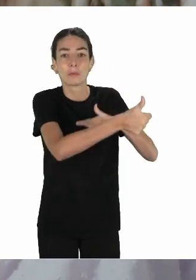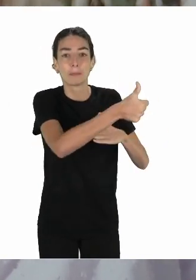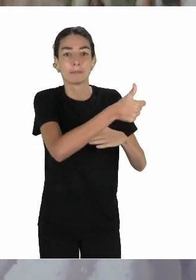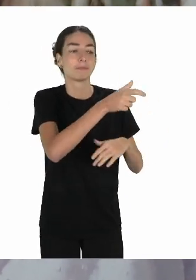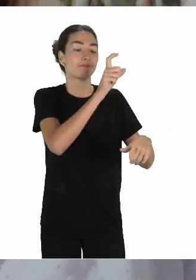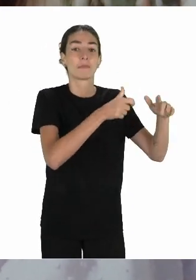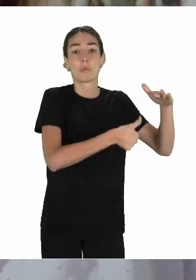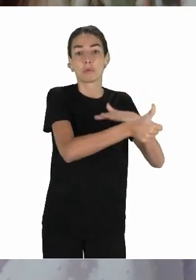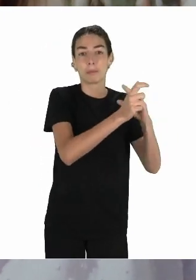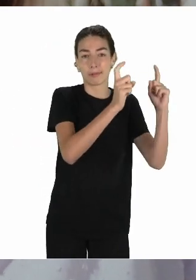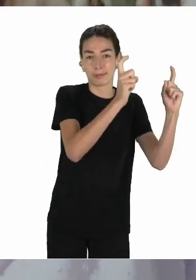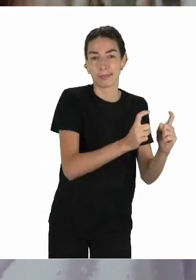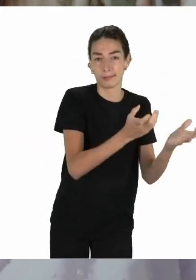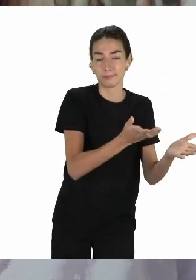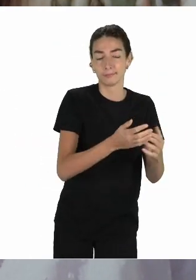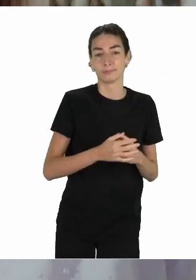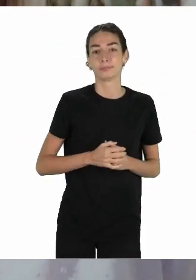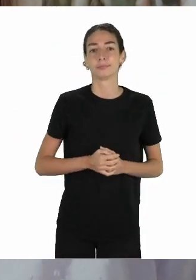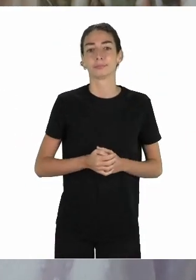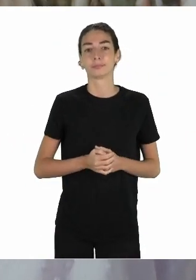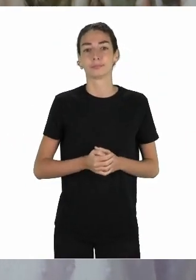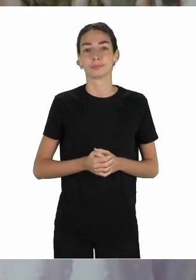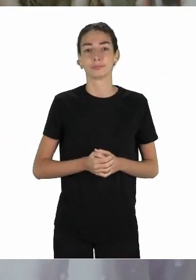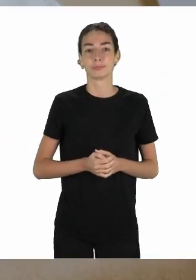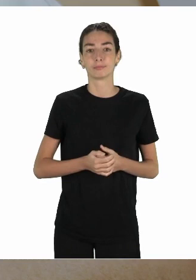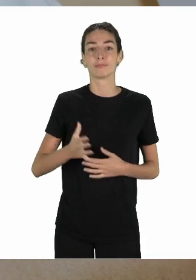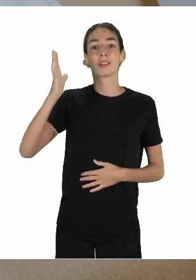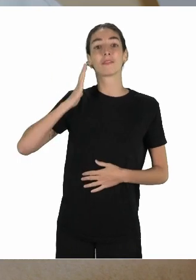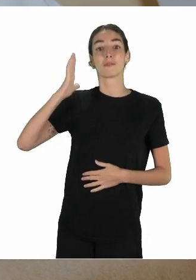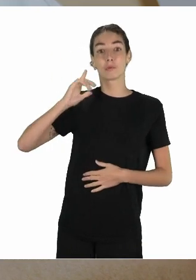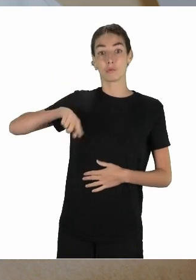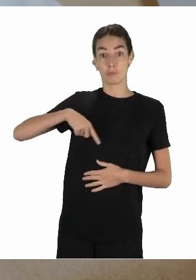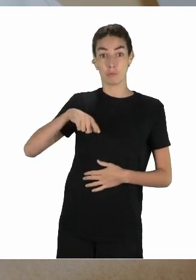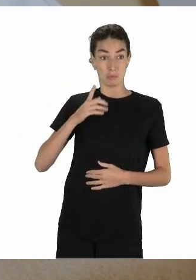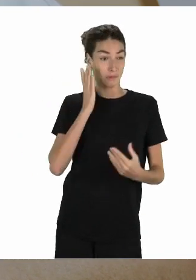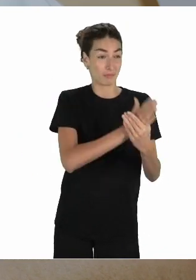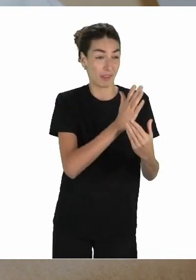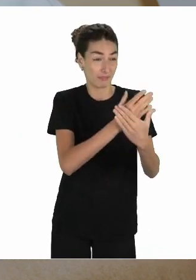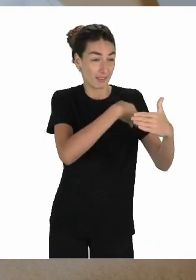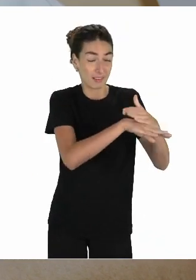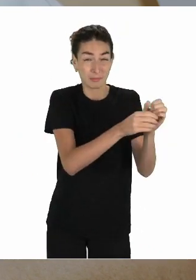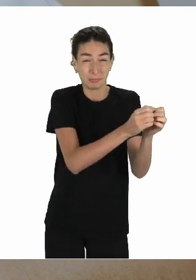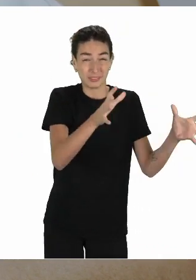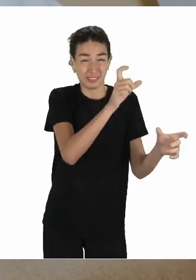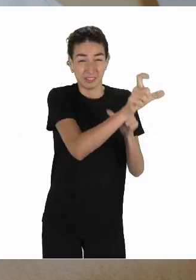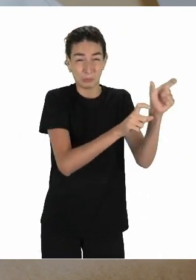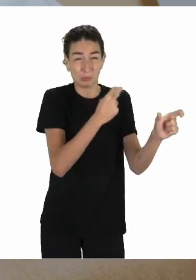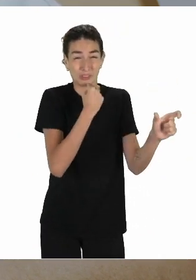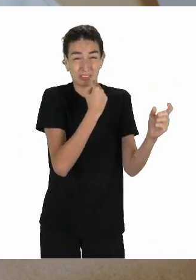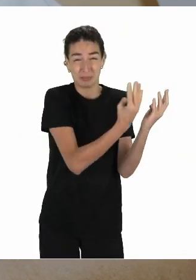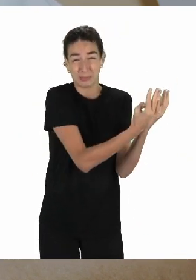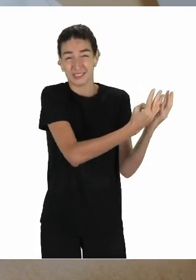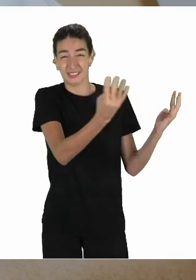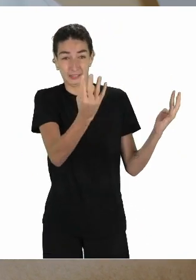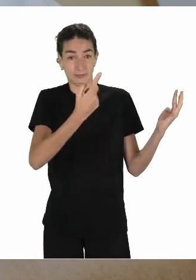leur autonomie et la perte de leur autonomie surtout. Avant, comme on intervenait sur un grand nombre de